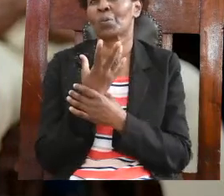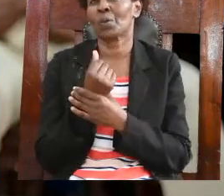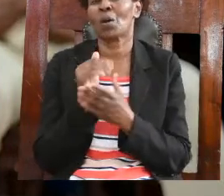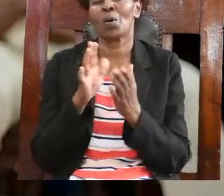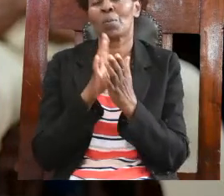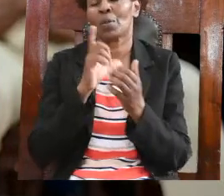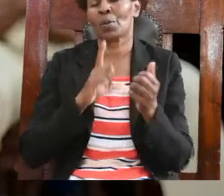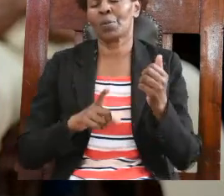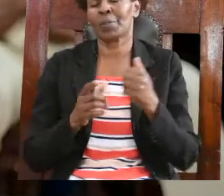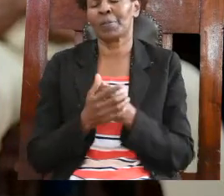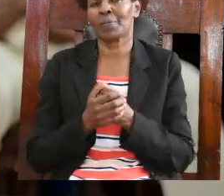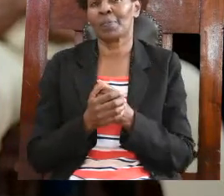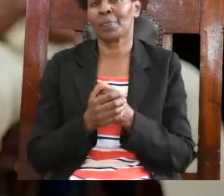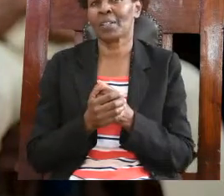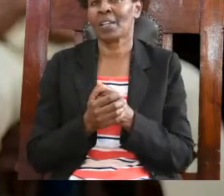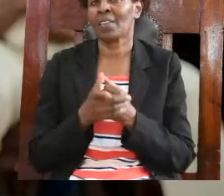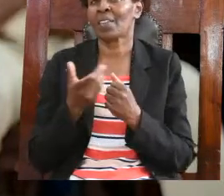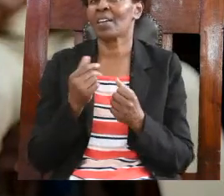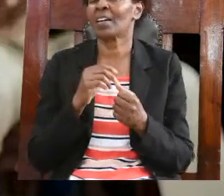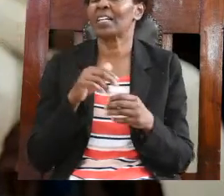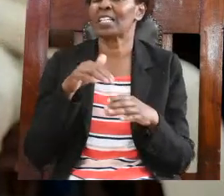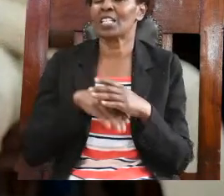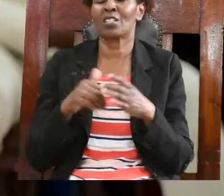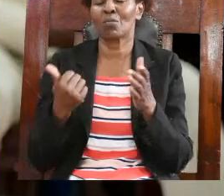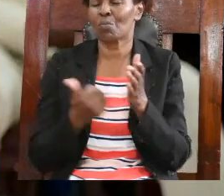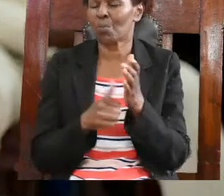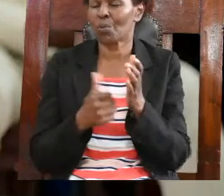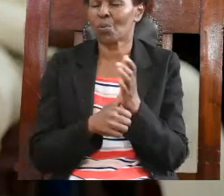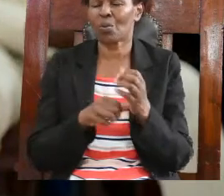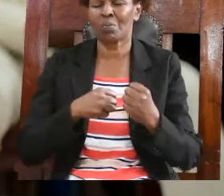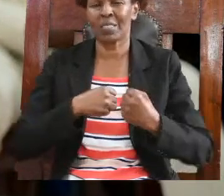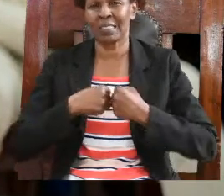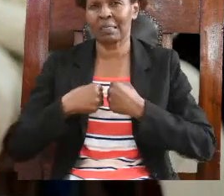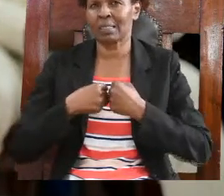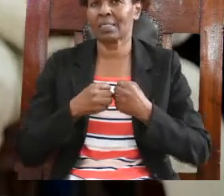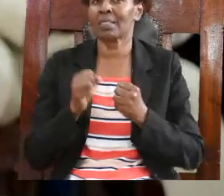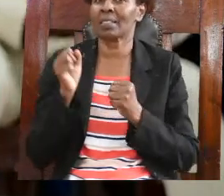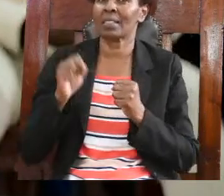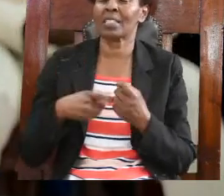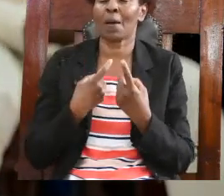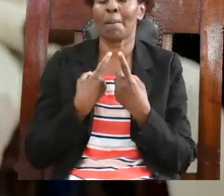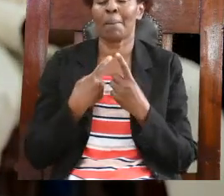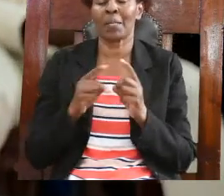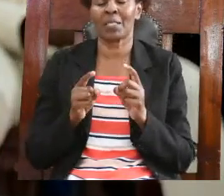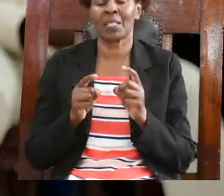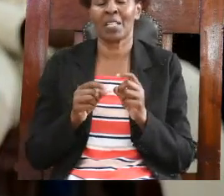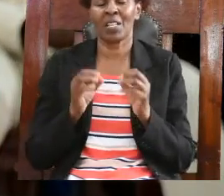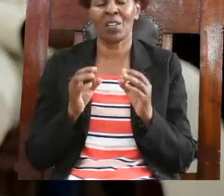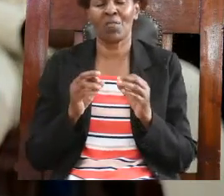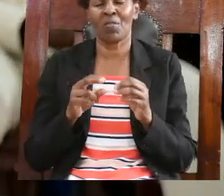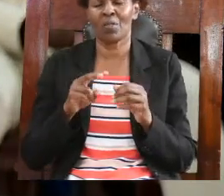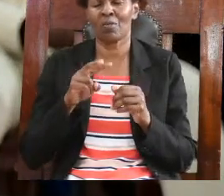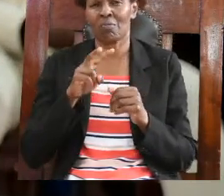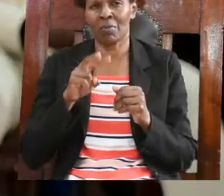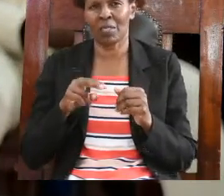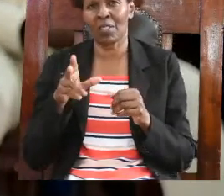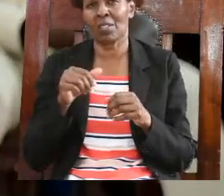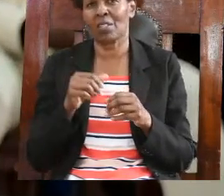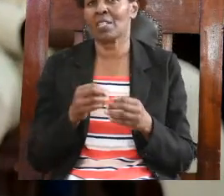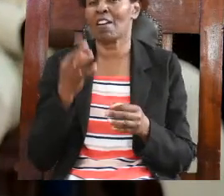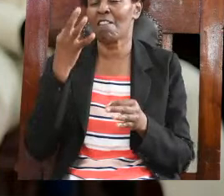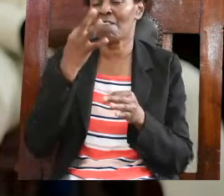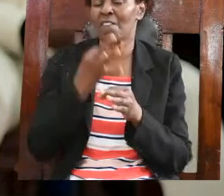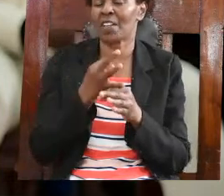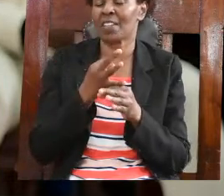be to God. Wamo katika majaribu, wamo katika matatizo, lakini ukiangalia imani yao na matendo